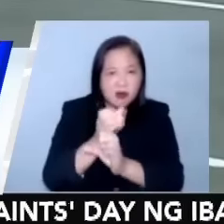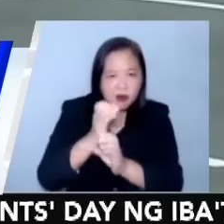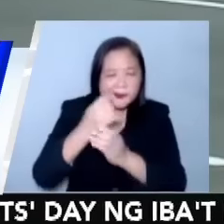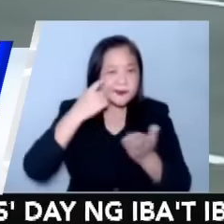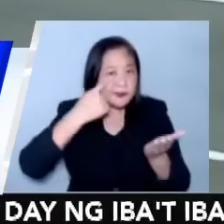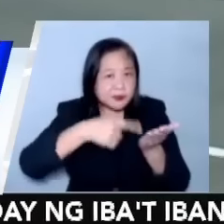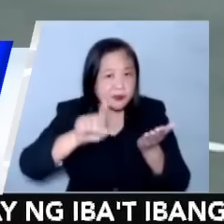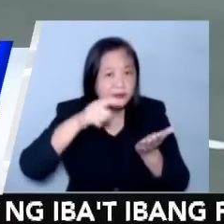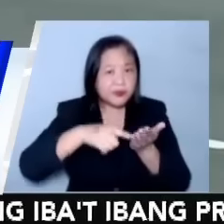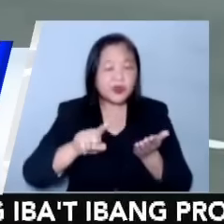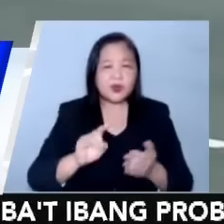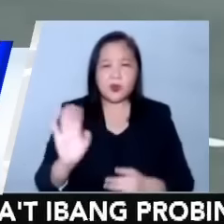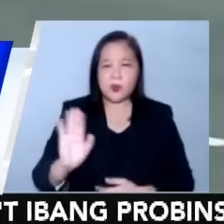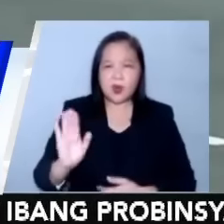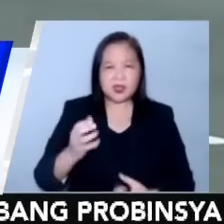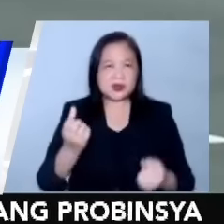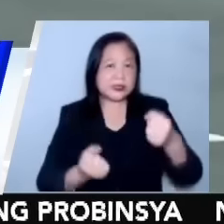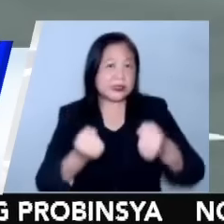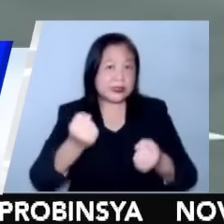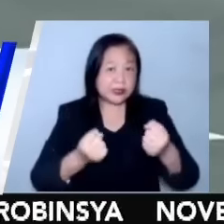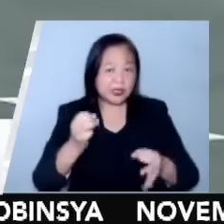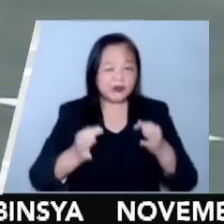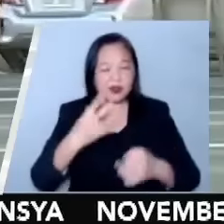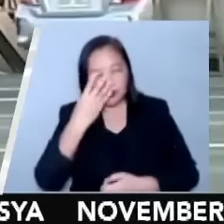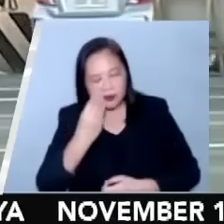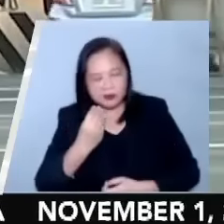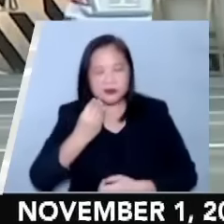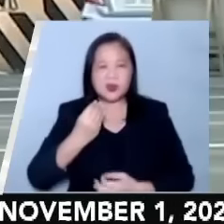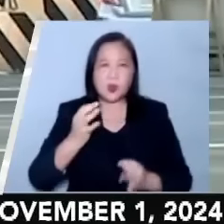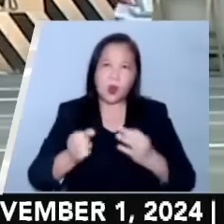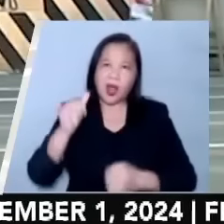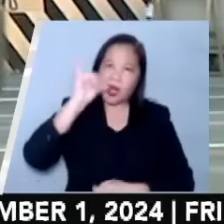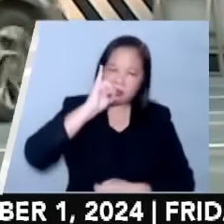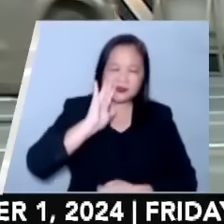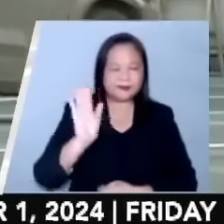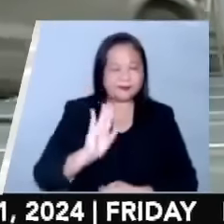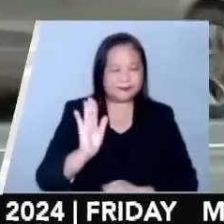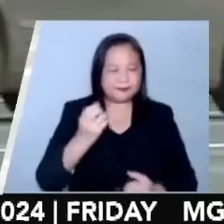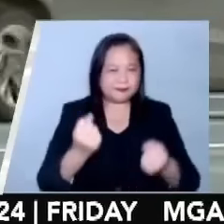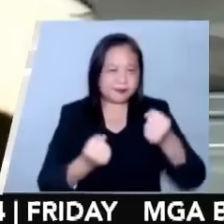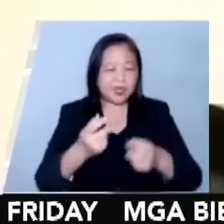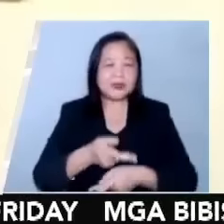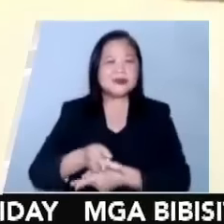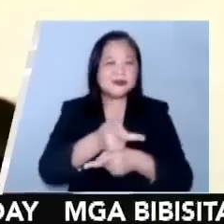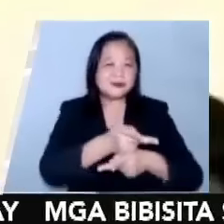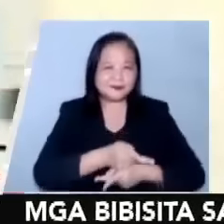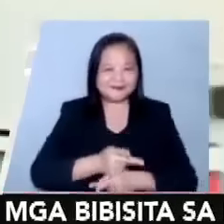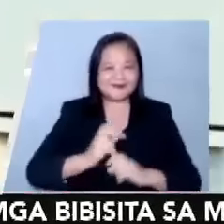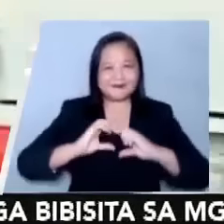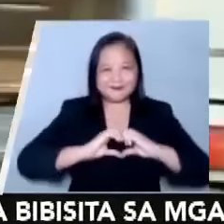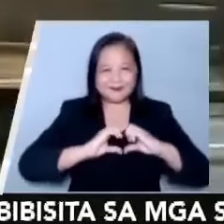huwag magmamaneho kung inaantok o nakainom. Ingat po tayo, mga kapuso!